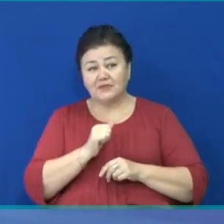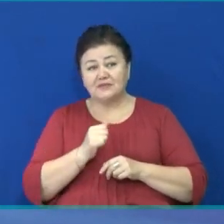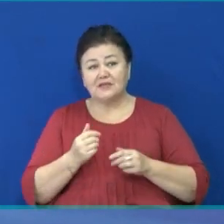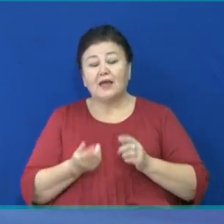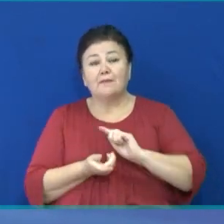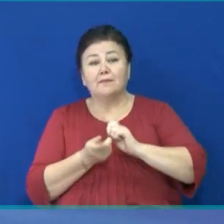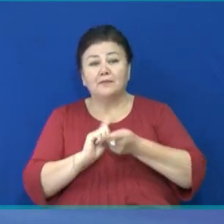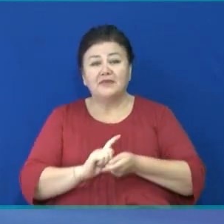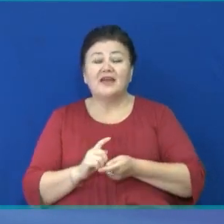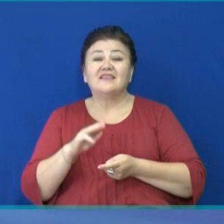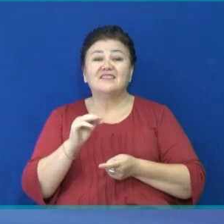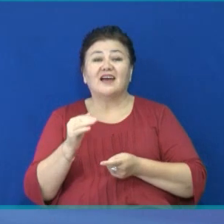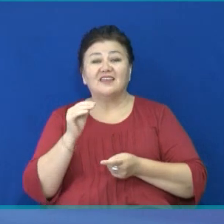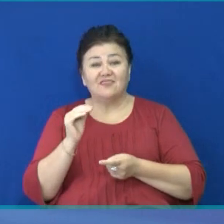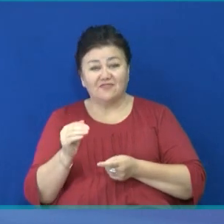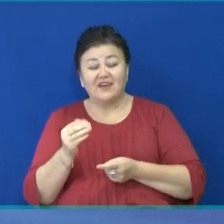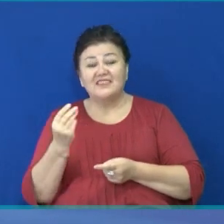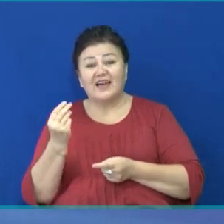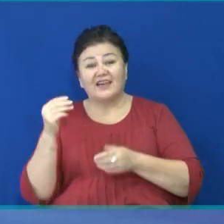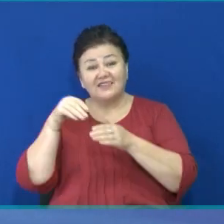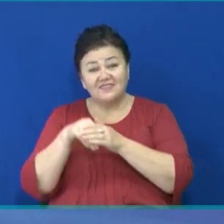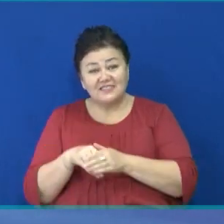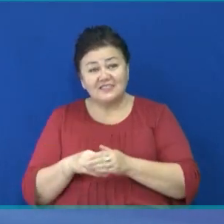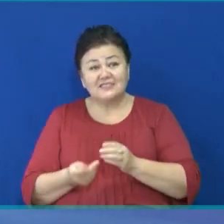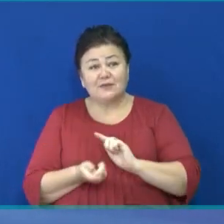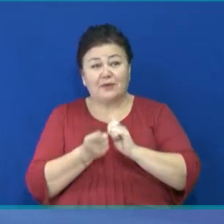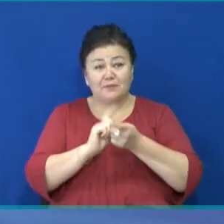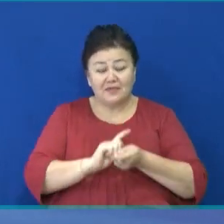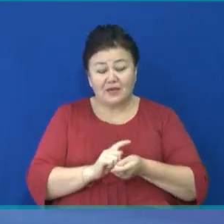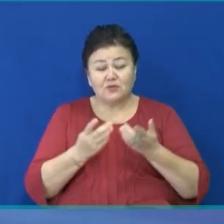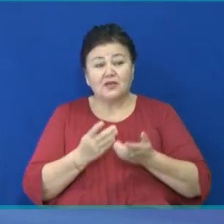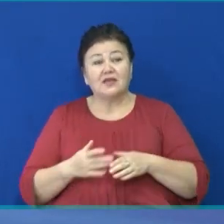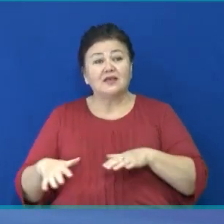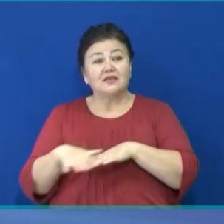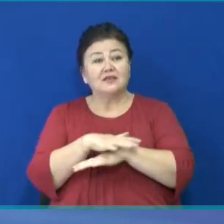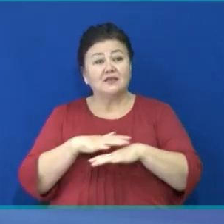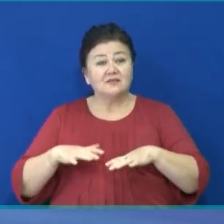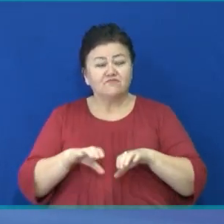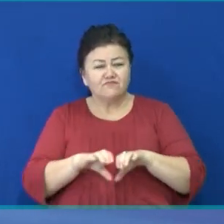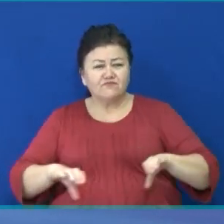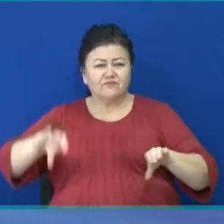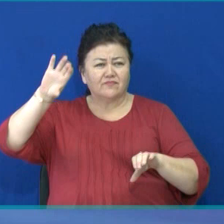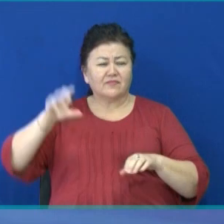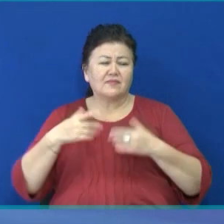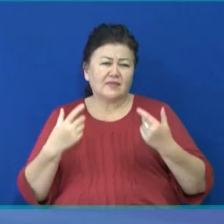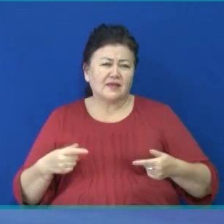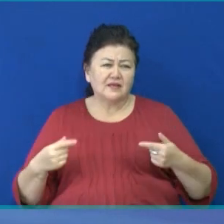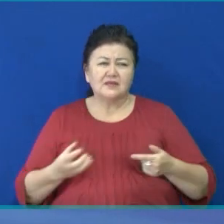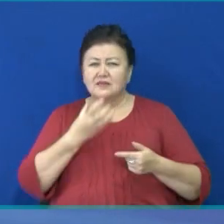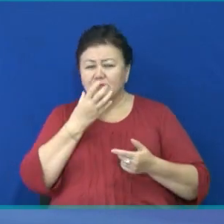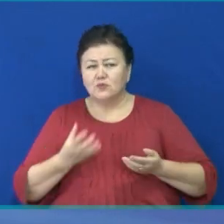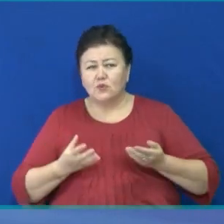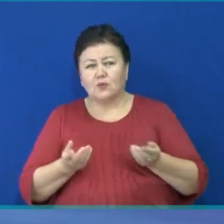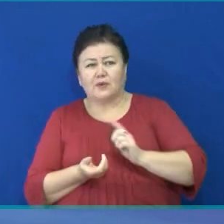айырбастау бағдарламасын жүзеге асыруды тапсырды. Жаңа тарифтік саясат жүйелерді жаңартып, апаттарды азайтуға септігін